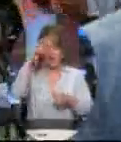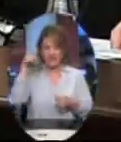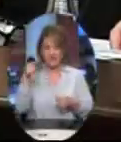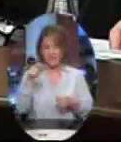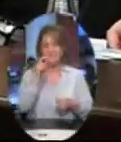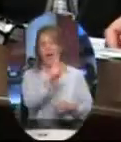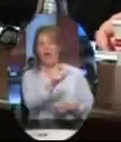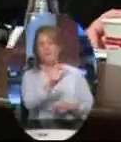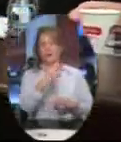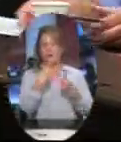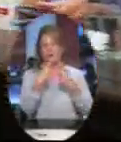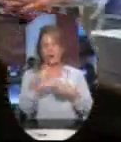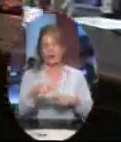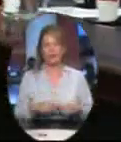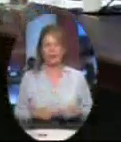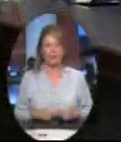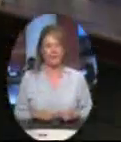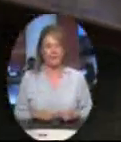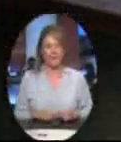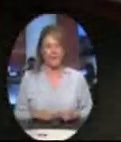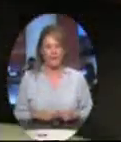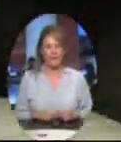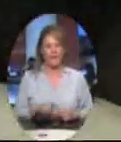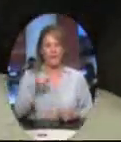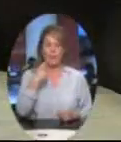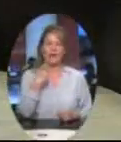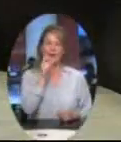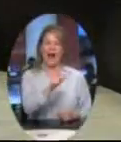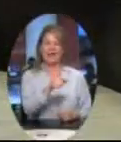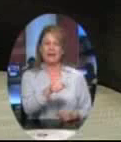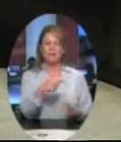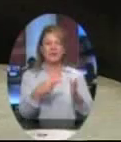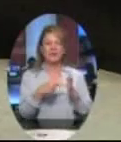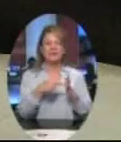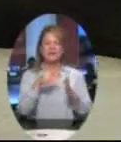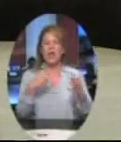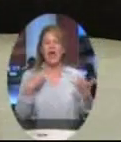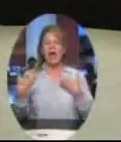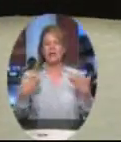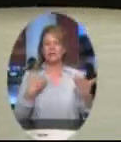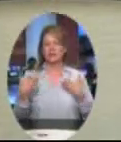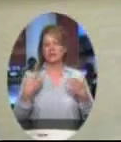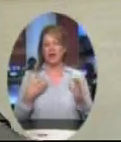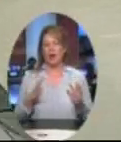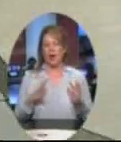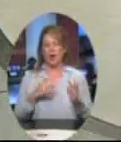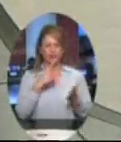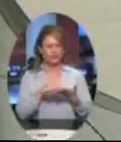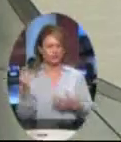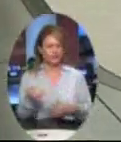הדיון. אנחנו מחרימים את הישיבה הזאת. כי זו ישיבה של הצגה גזענית, לא. יוקב,